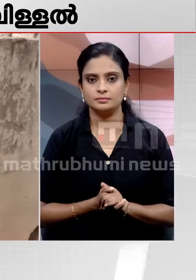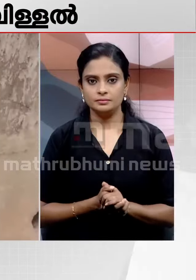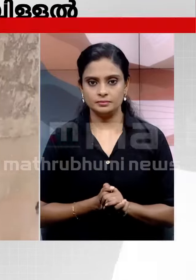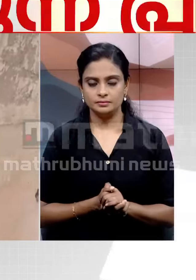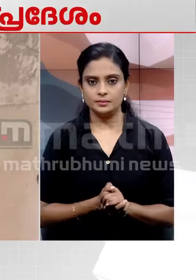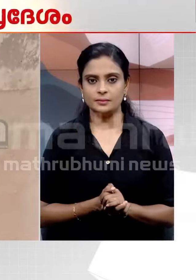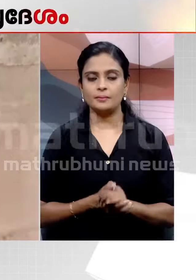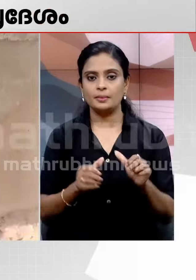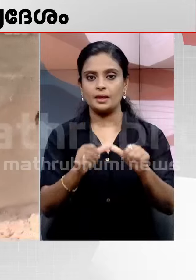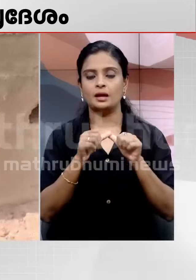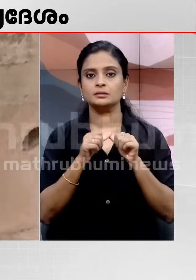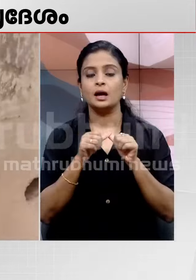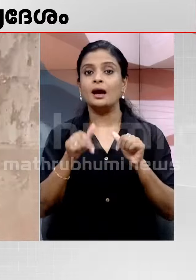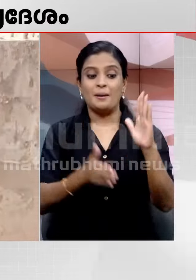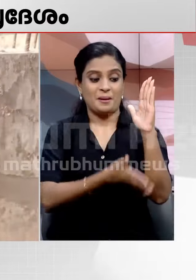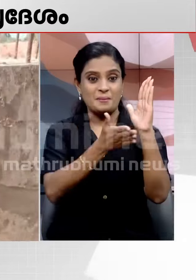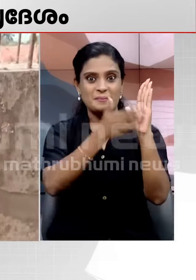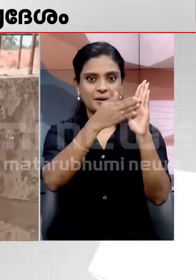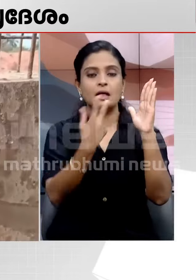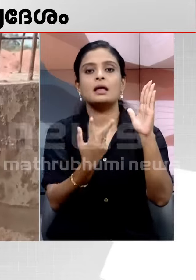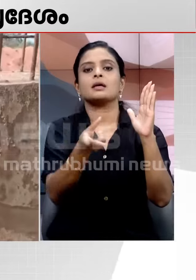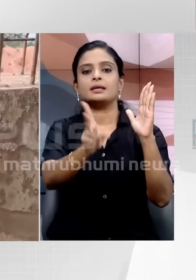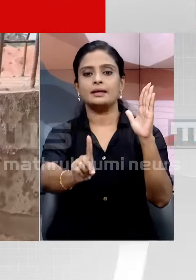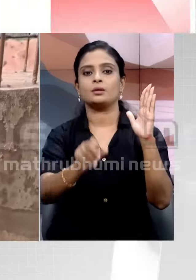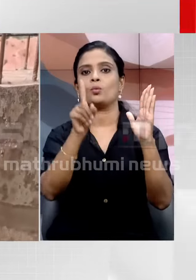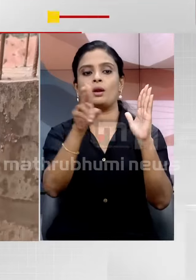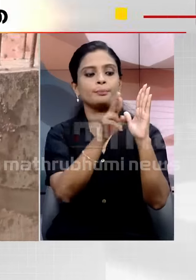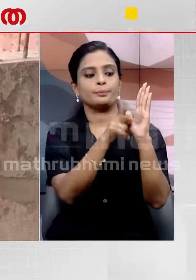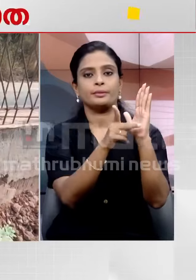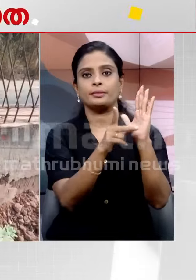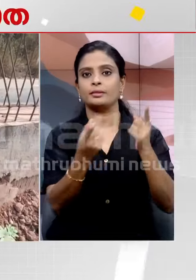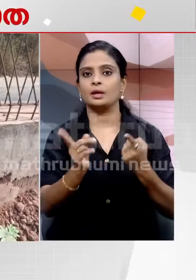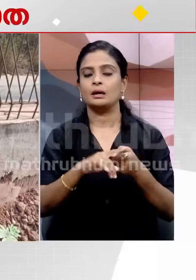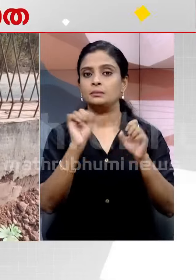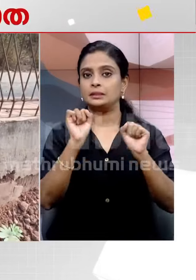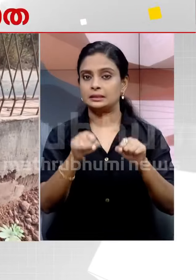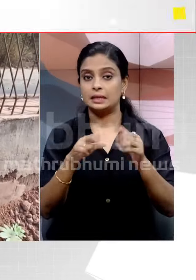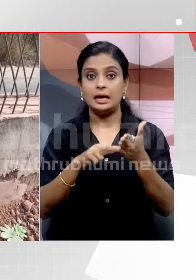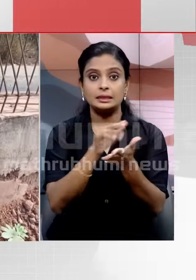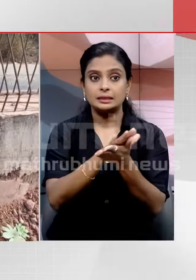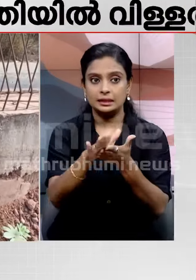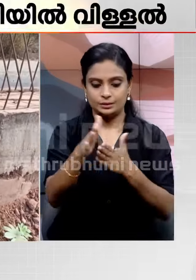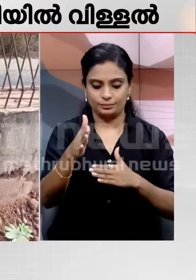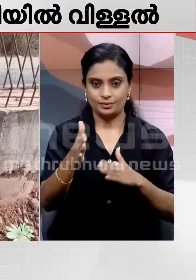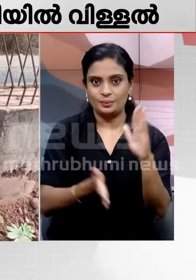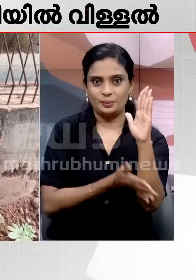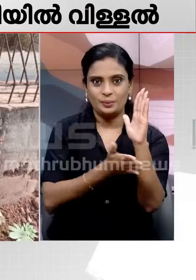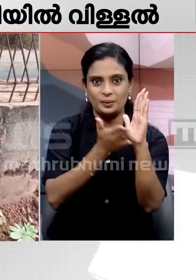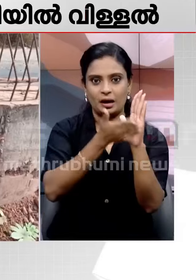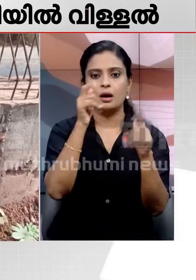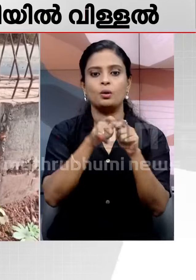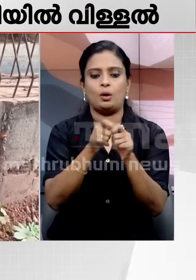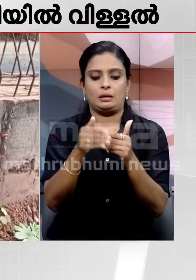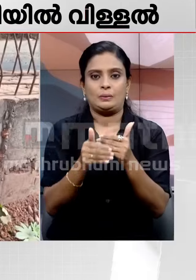രതീഷ്, വീണ്ടും ഒരു വിള്ളൽ കൂടെ ഈ ദേശീയപാതയിൽ കണ്ടെത്തിയിരിക്കുന്നു എന്നുള്ളതാണ്. ദേശീയപാതയുടെ നിർമ്മാണ പ്രവൃത്തി